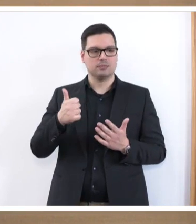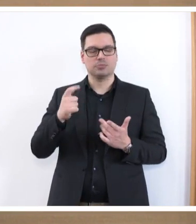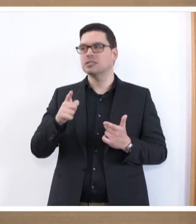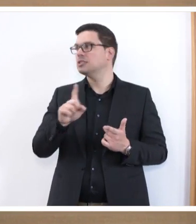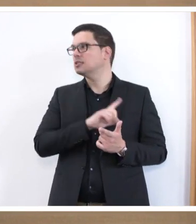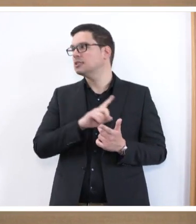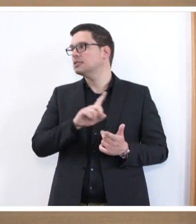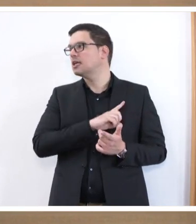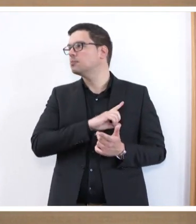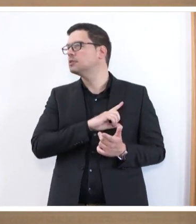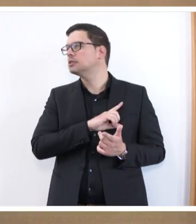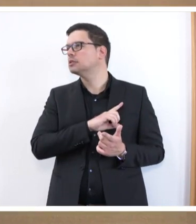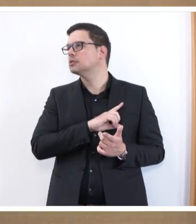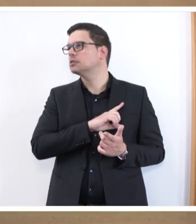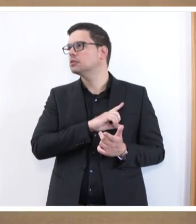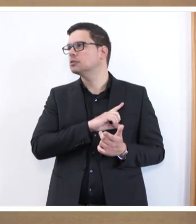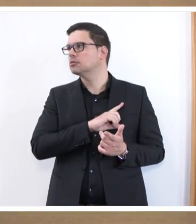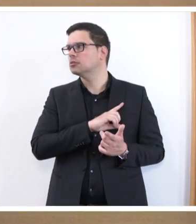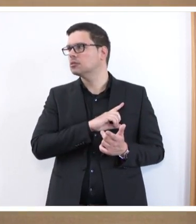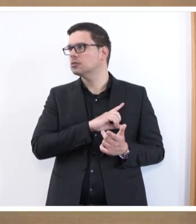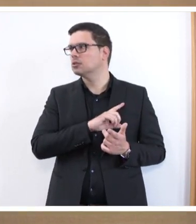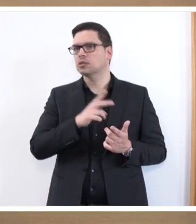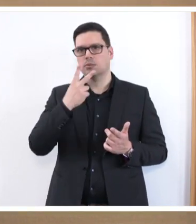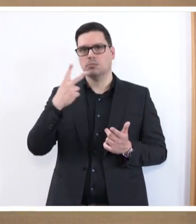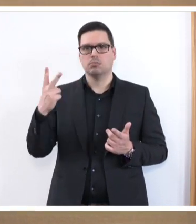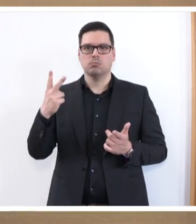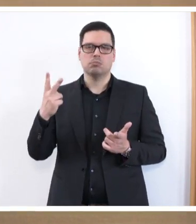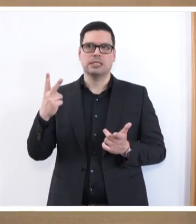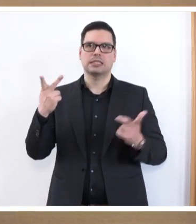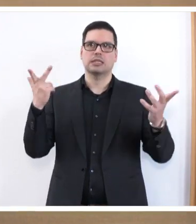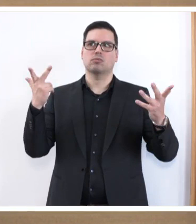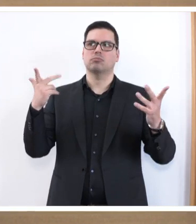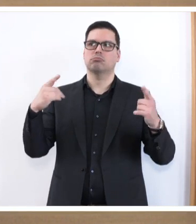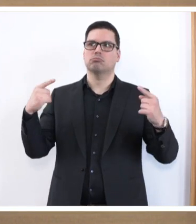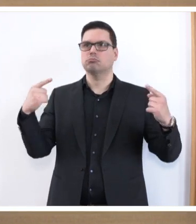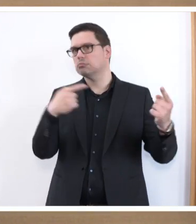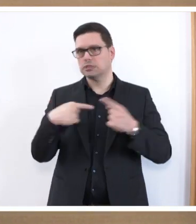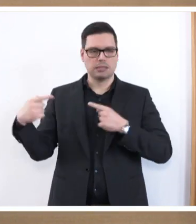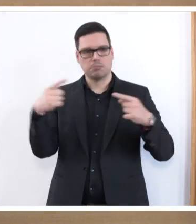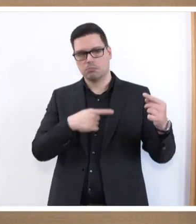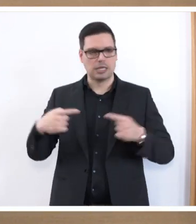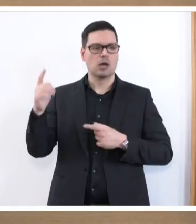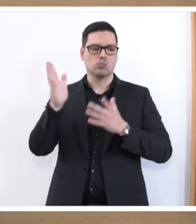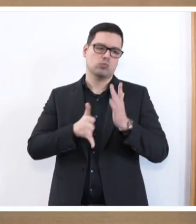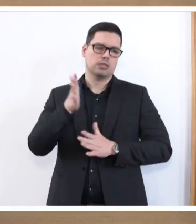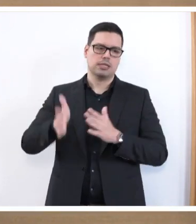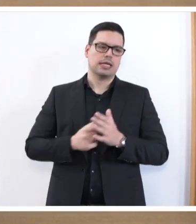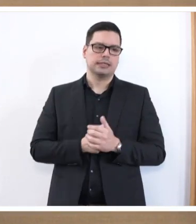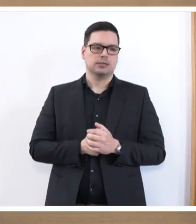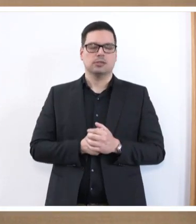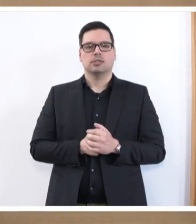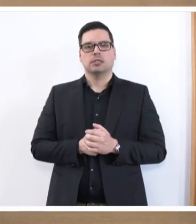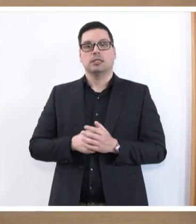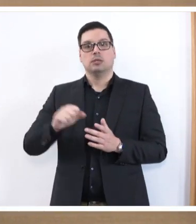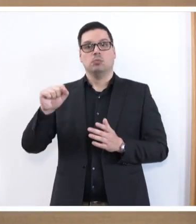zu 100% auch aneignen möchte, aber der mit Blick auf die Debatte durchaus heute Morgen auch angesprochen werden sollte. So